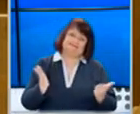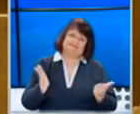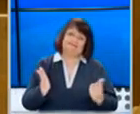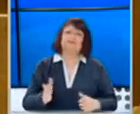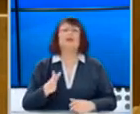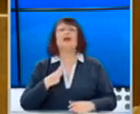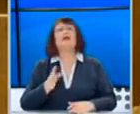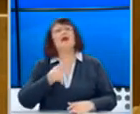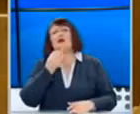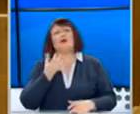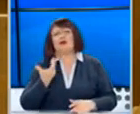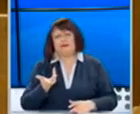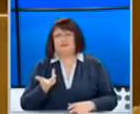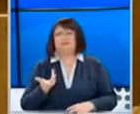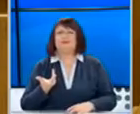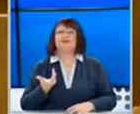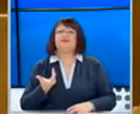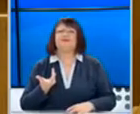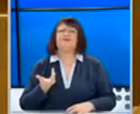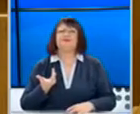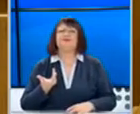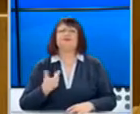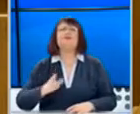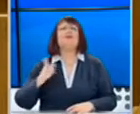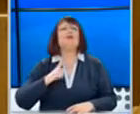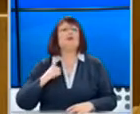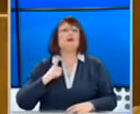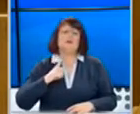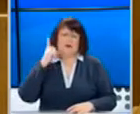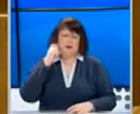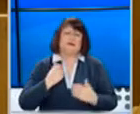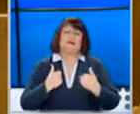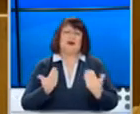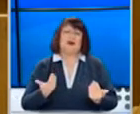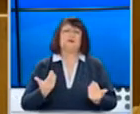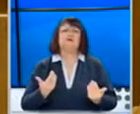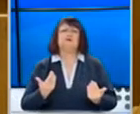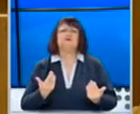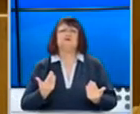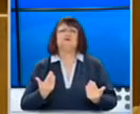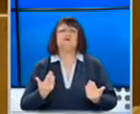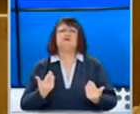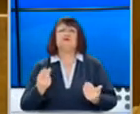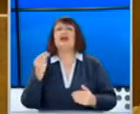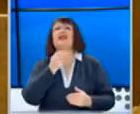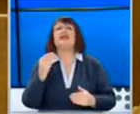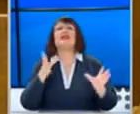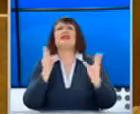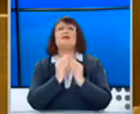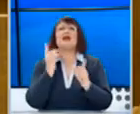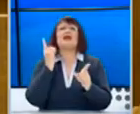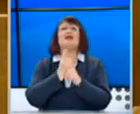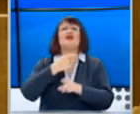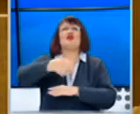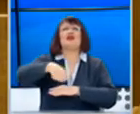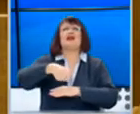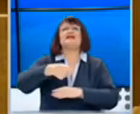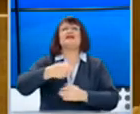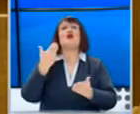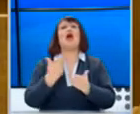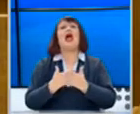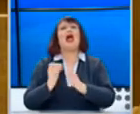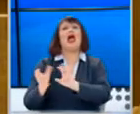Θέλω να πω ότι περιμέναμε και ξέραμε ότι την υπόθεση του ειδικού δικαστηρίου για τις άδειες θα τη